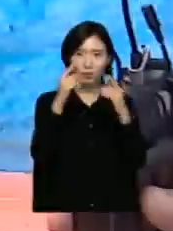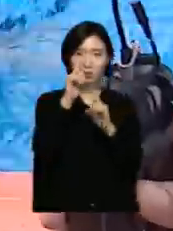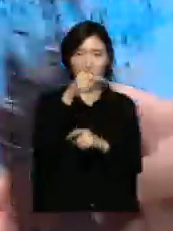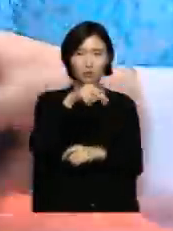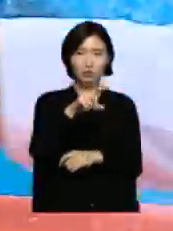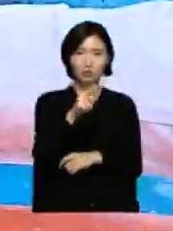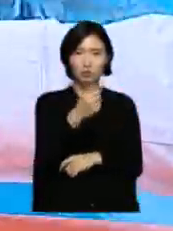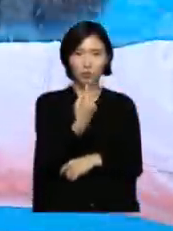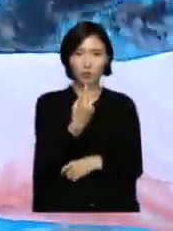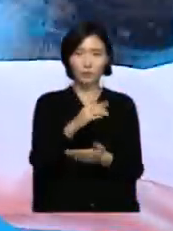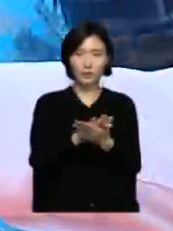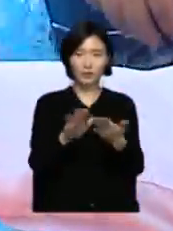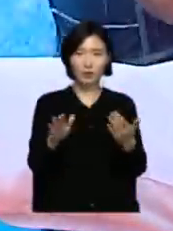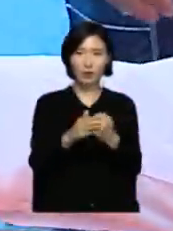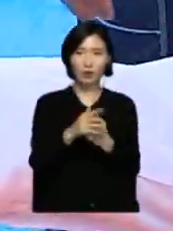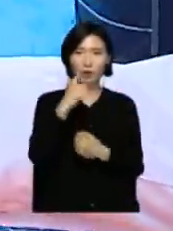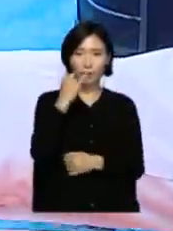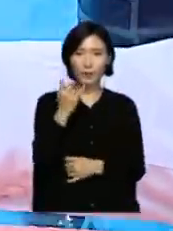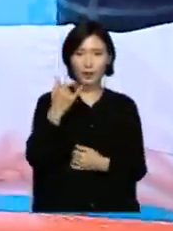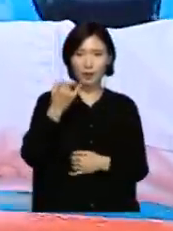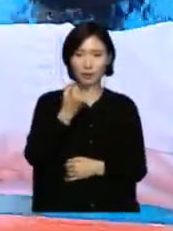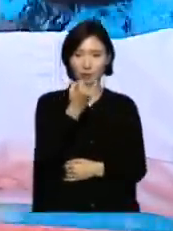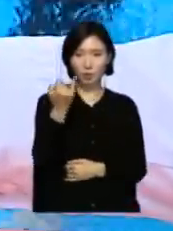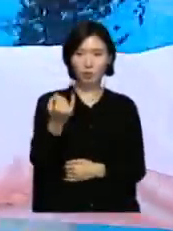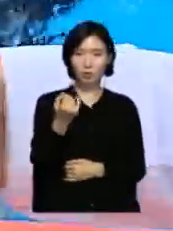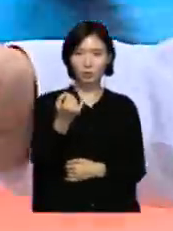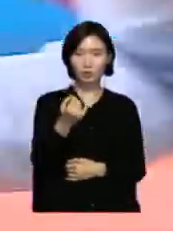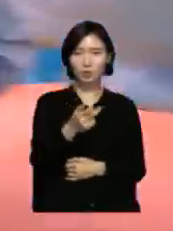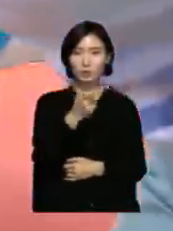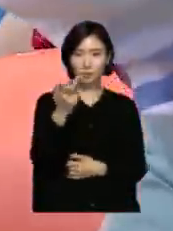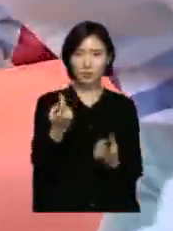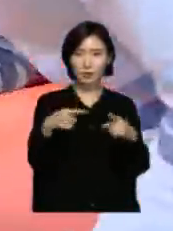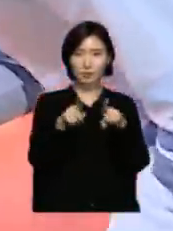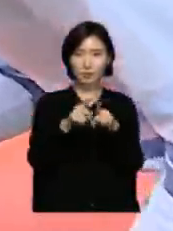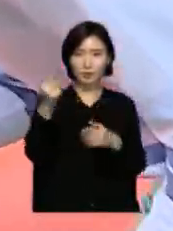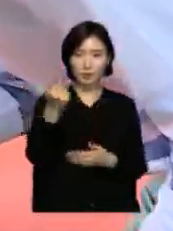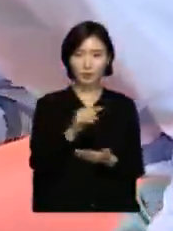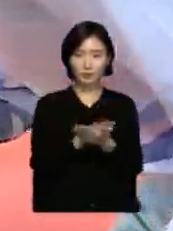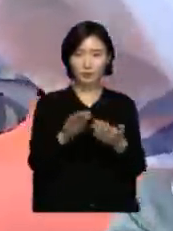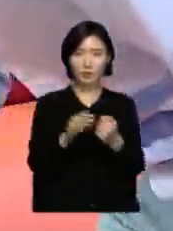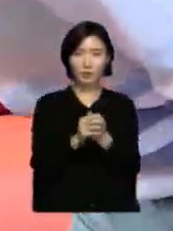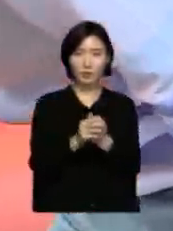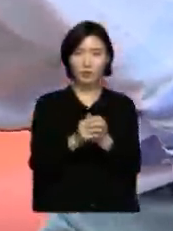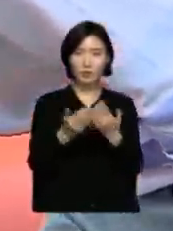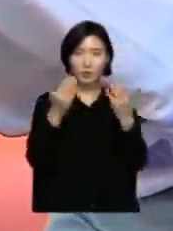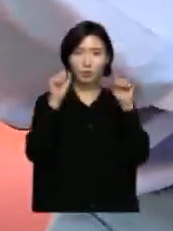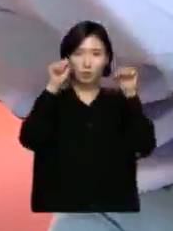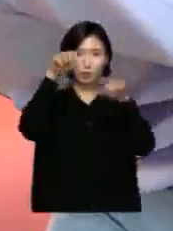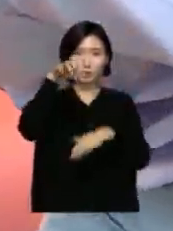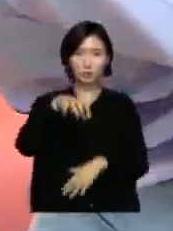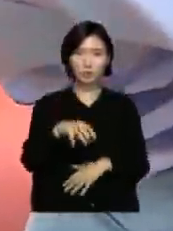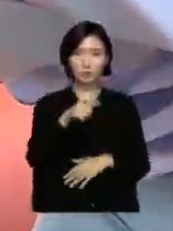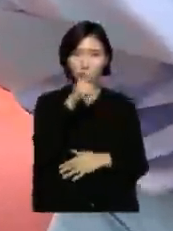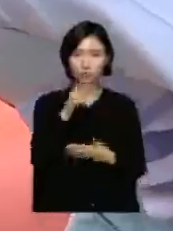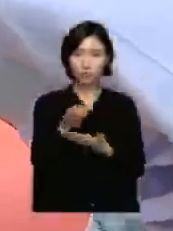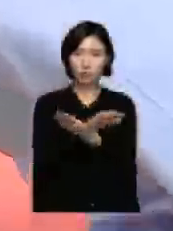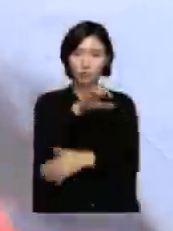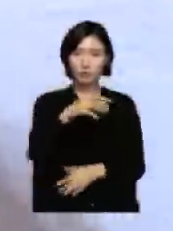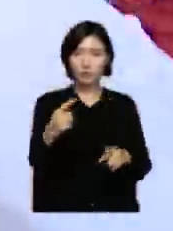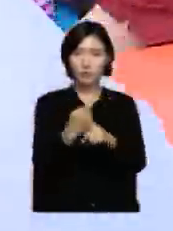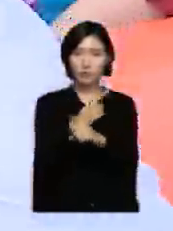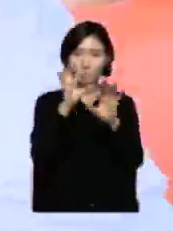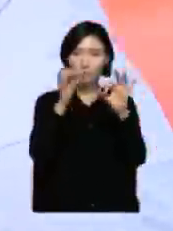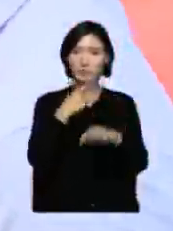누구랑 왔어요, 오늘? 엄마랑 동생이랑 왔습니다. 학교 운동장이 이렇게 수영장으로 변한 거 봤어요?